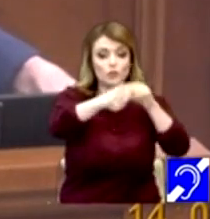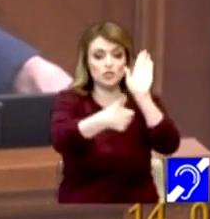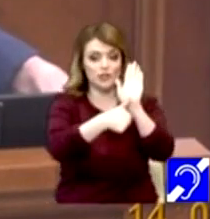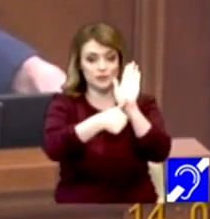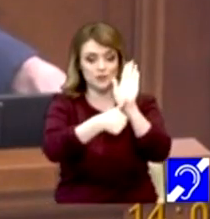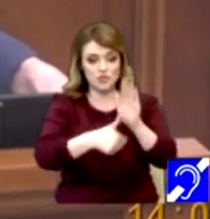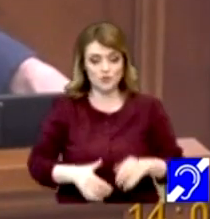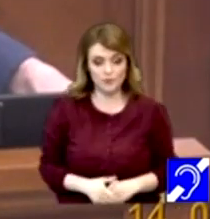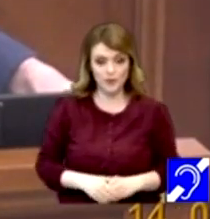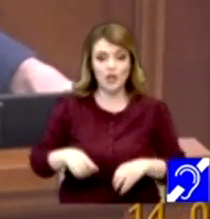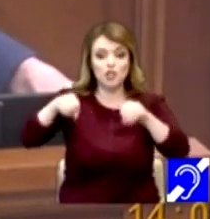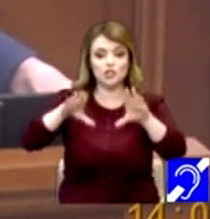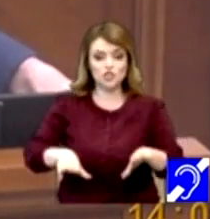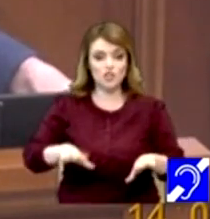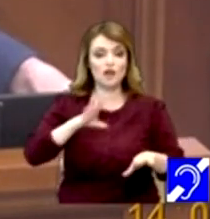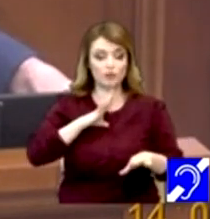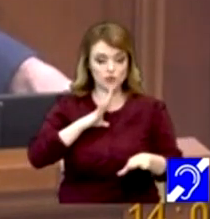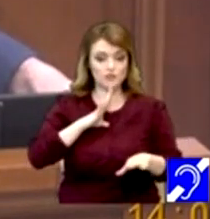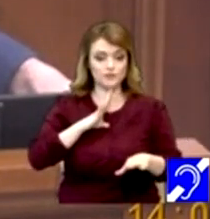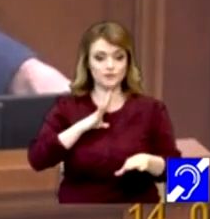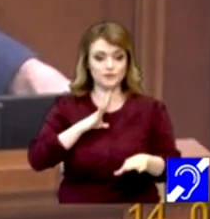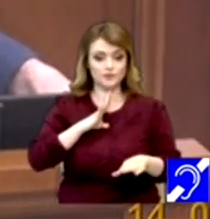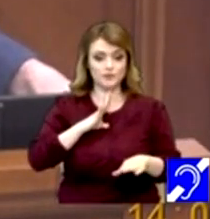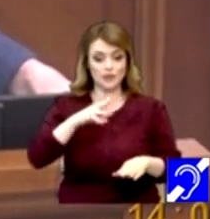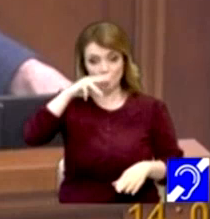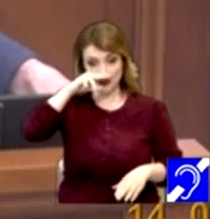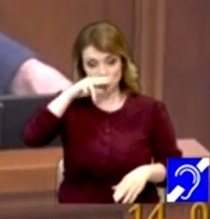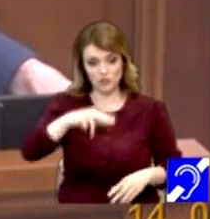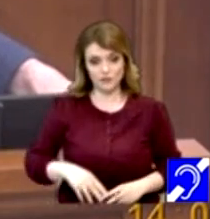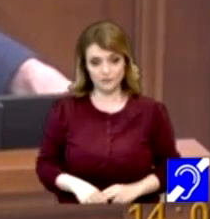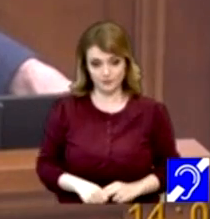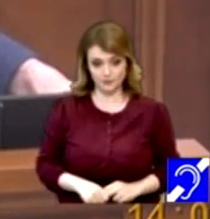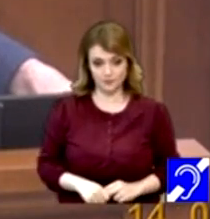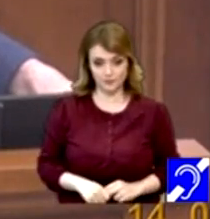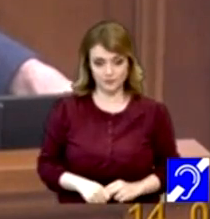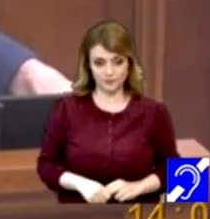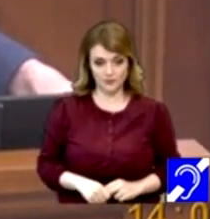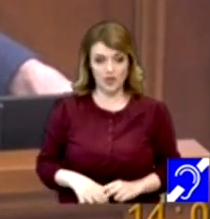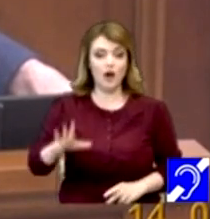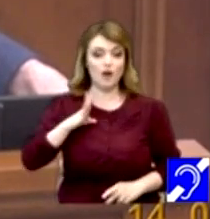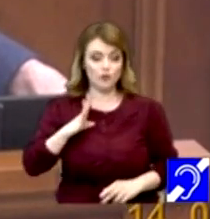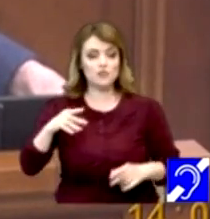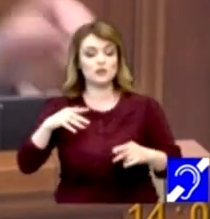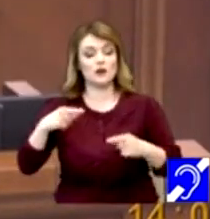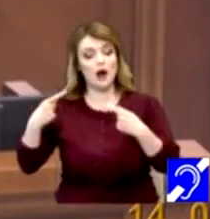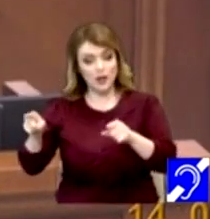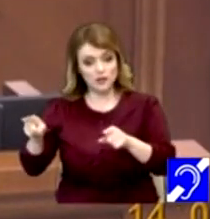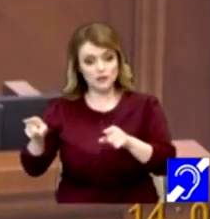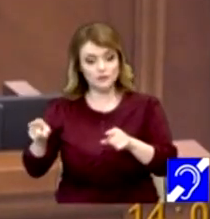2016... decizia a fost una greșită. Exista altă